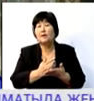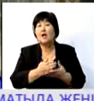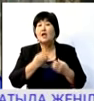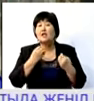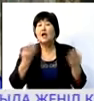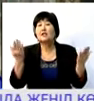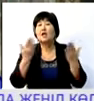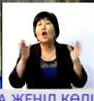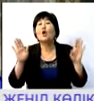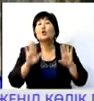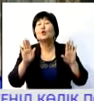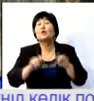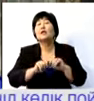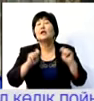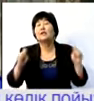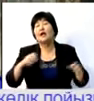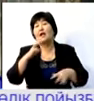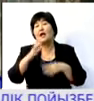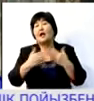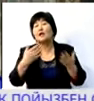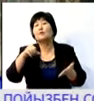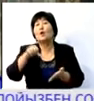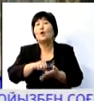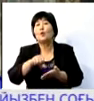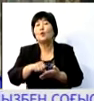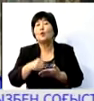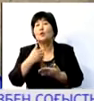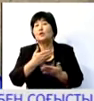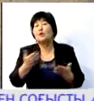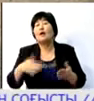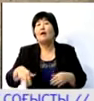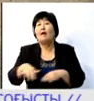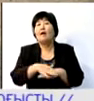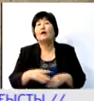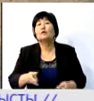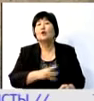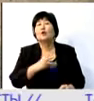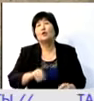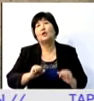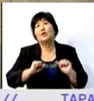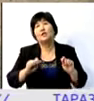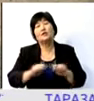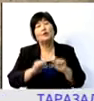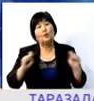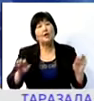жақсы киноларды шығарып, әлем алдында көрсетуді біздің халықтың рухын, жігерін оятары